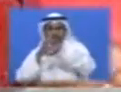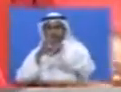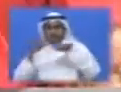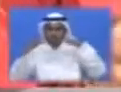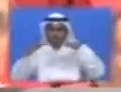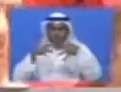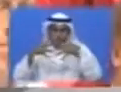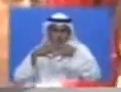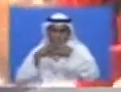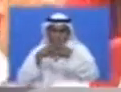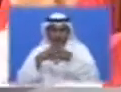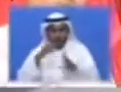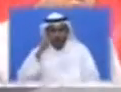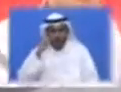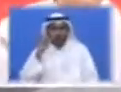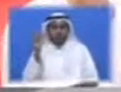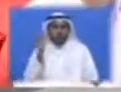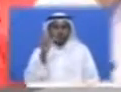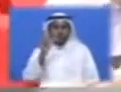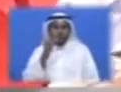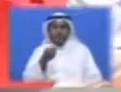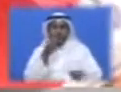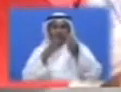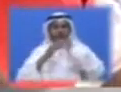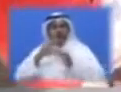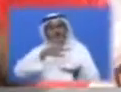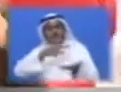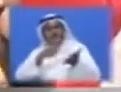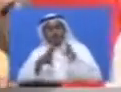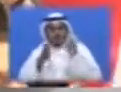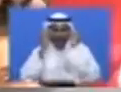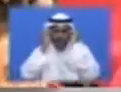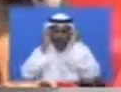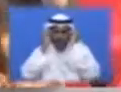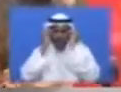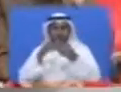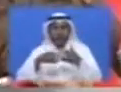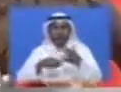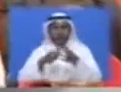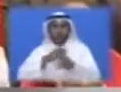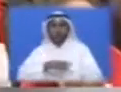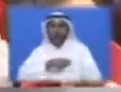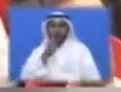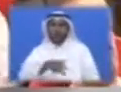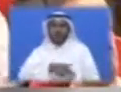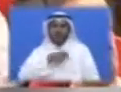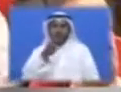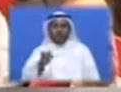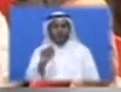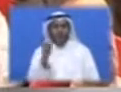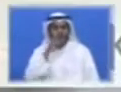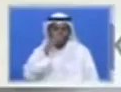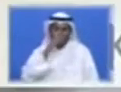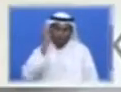والمشاركين وركزت على الكثير من الاهتمامات التي لا تكون ظاهره للمستهلكه على المنتجات التي لا يذكر طرق